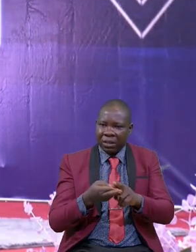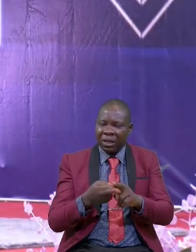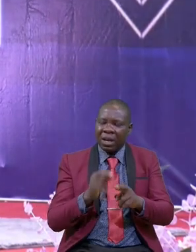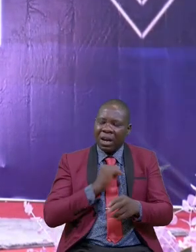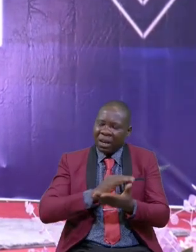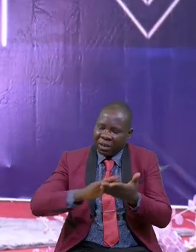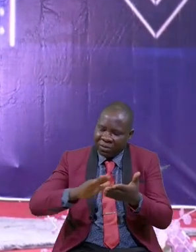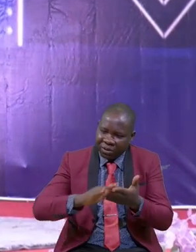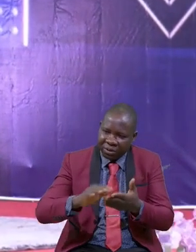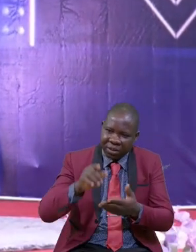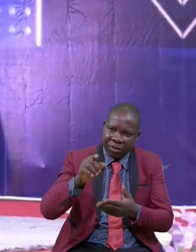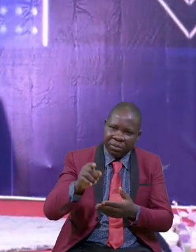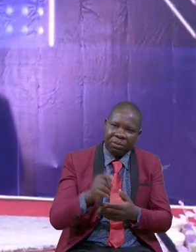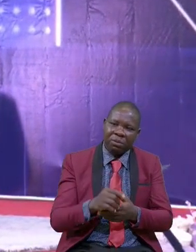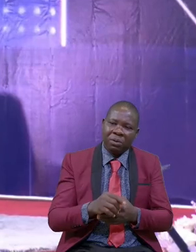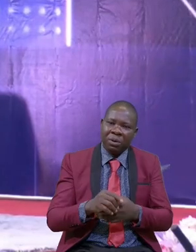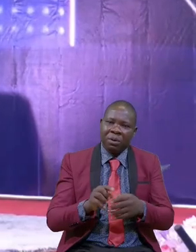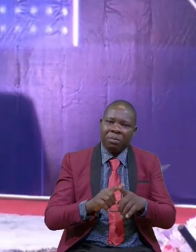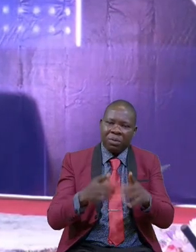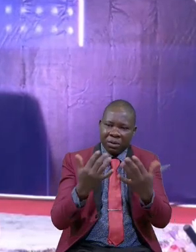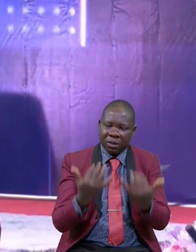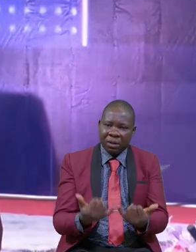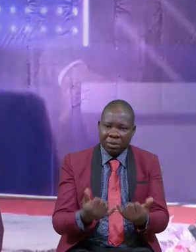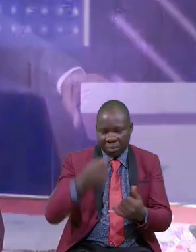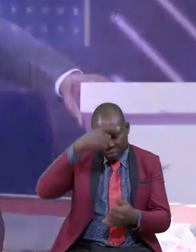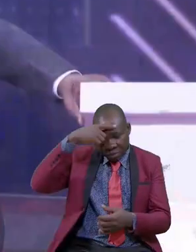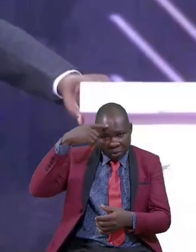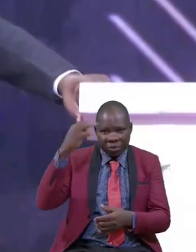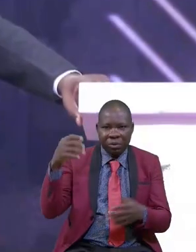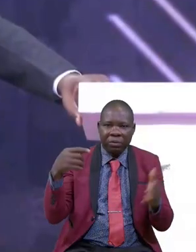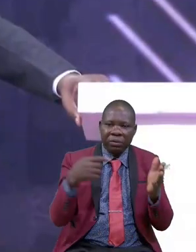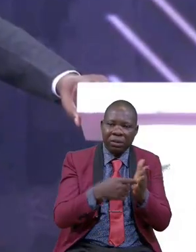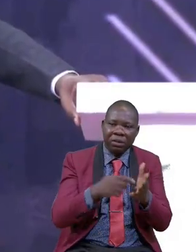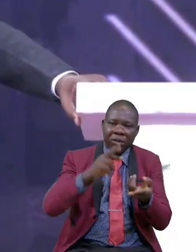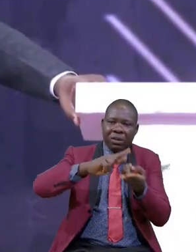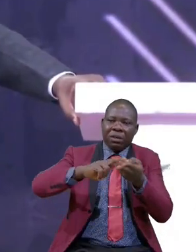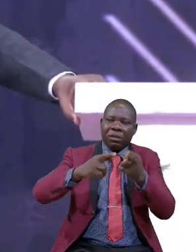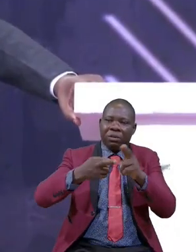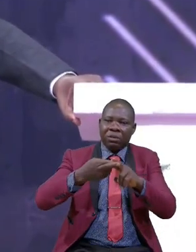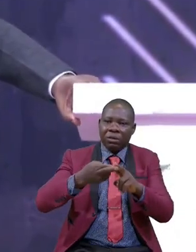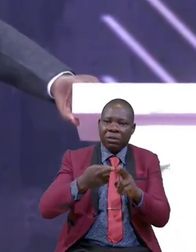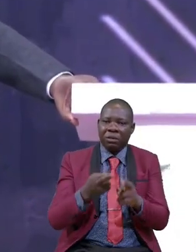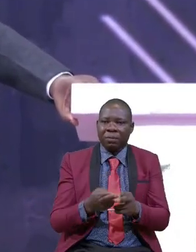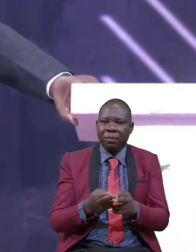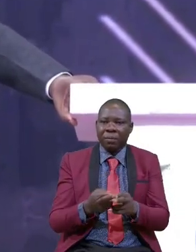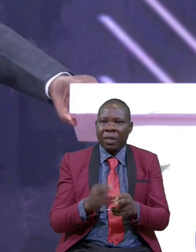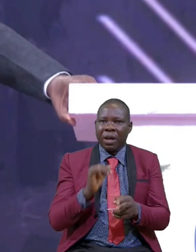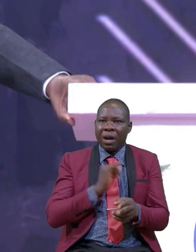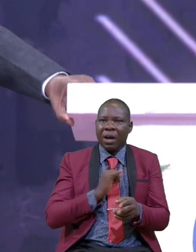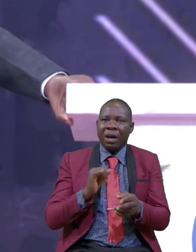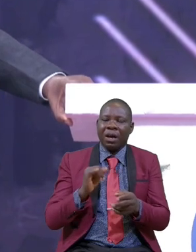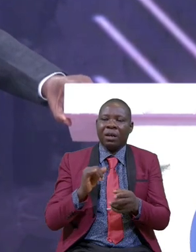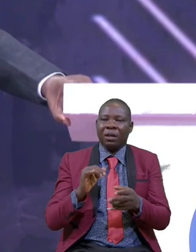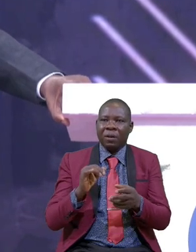réduire now, en morceaux. Because of this reconciliation, cette réconciliation, can I give you men